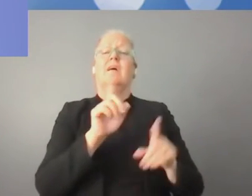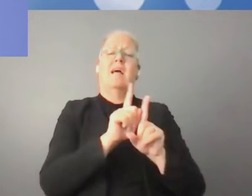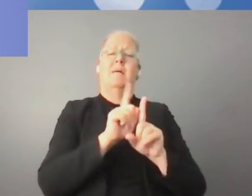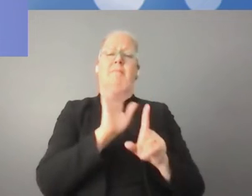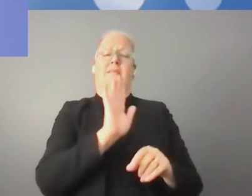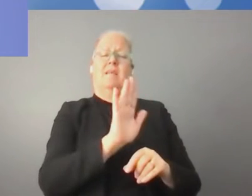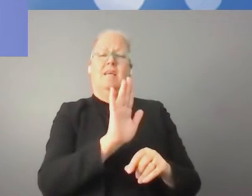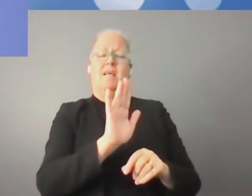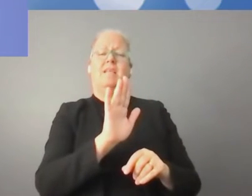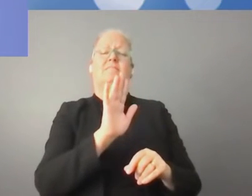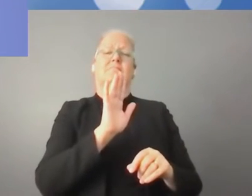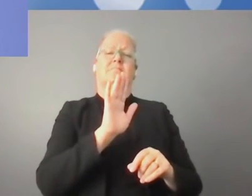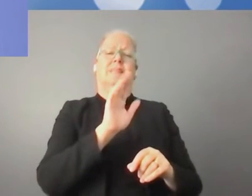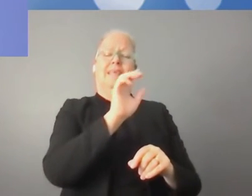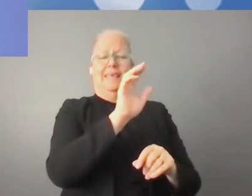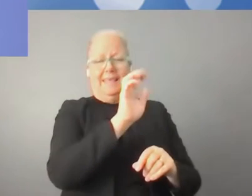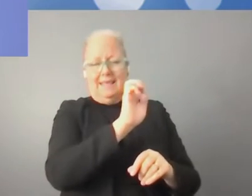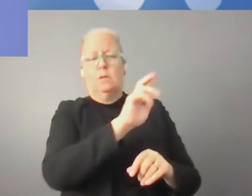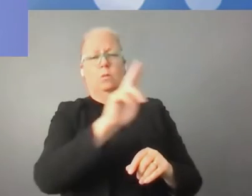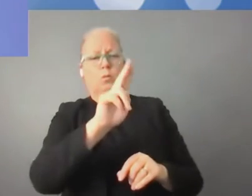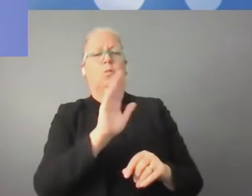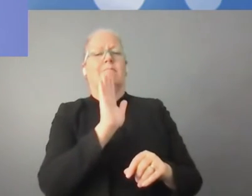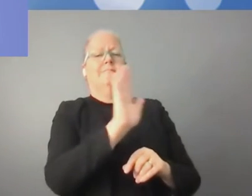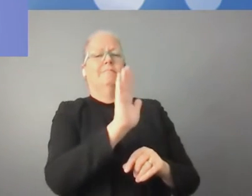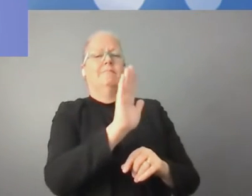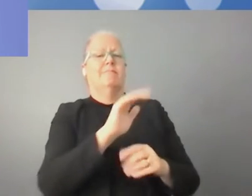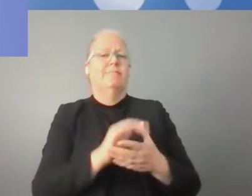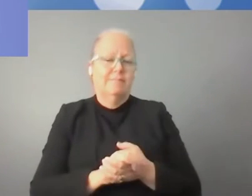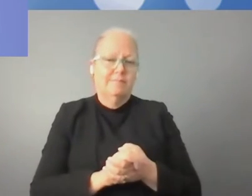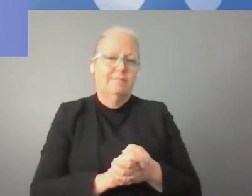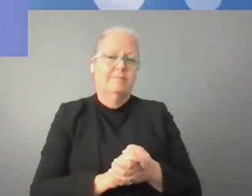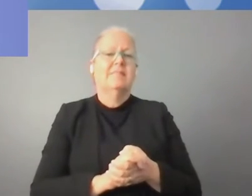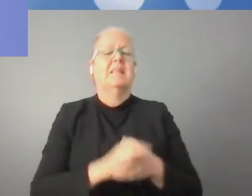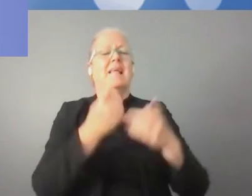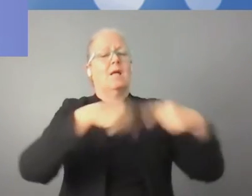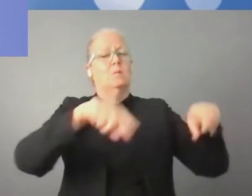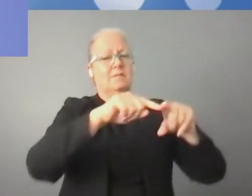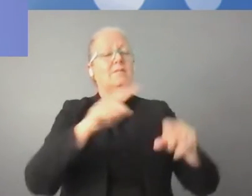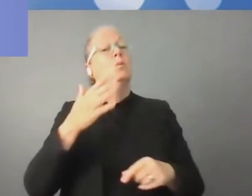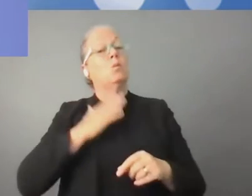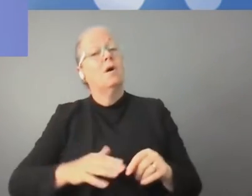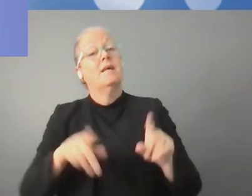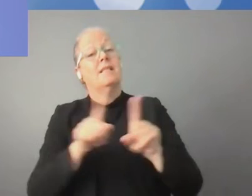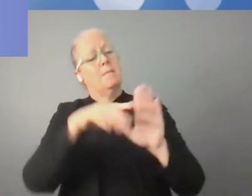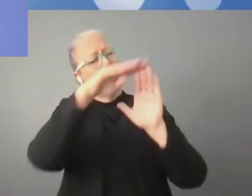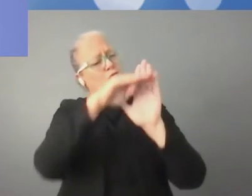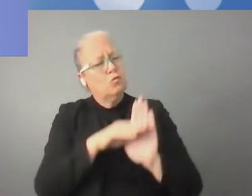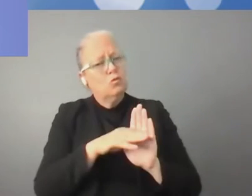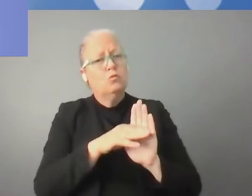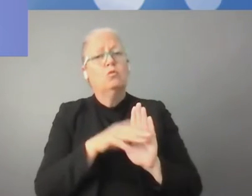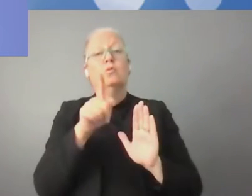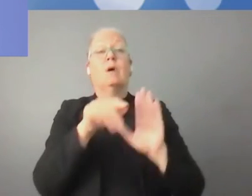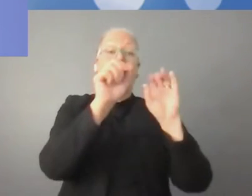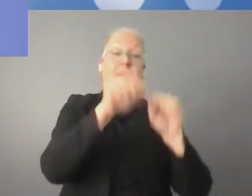борьбе с крупными игроками. Надеемся, что соответствующие законоположения в этой сфере будут приниматься постепенно, начиная